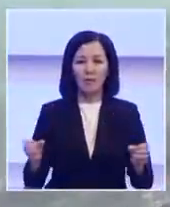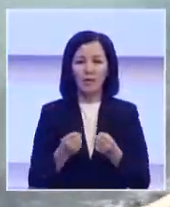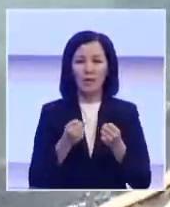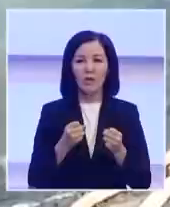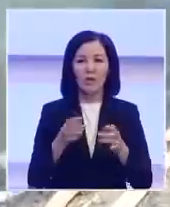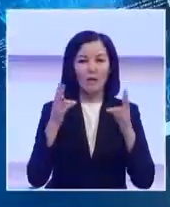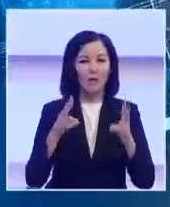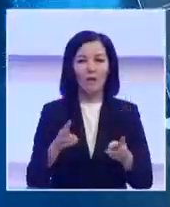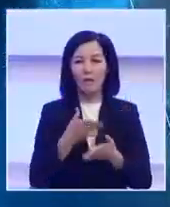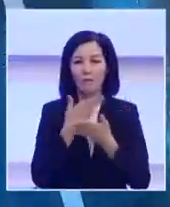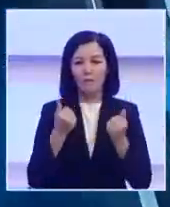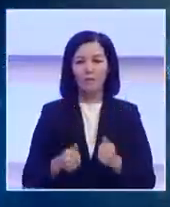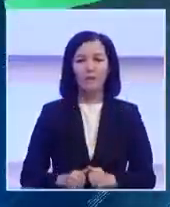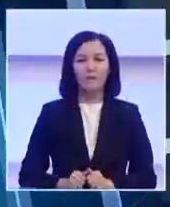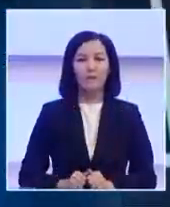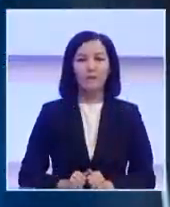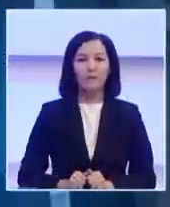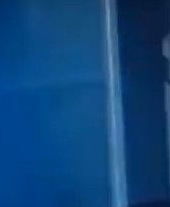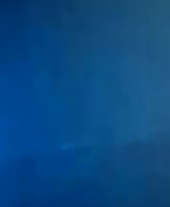оқиға тіркелмепті.